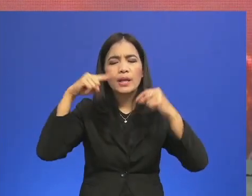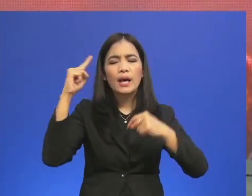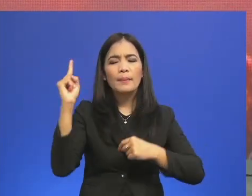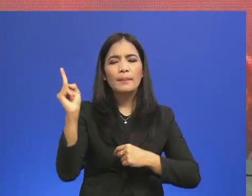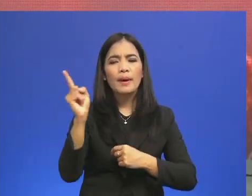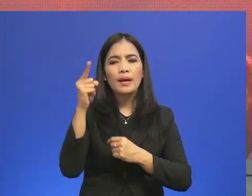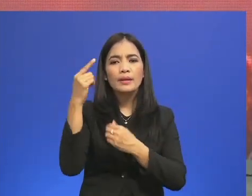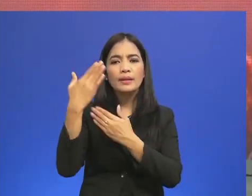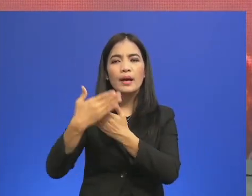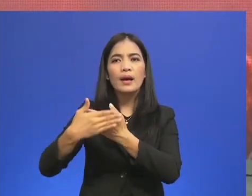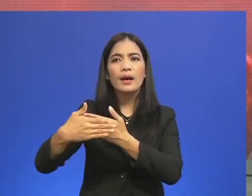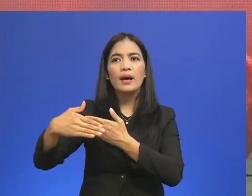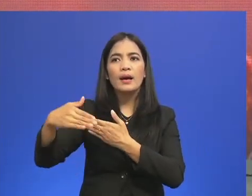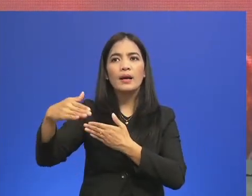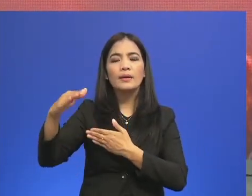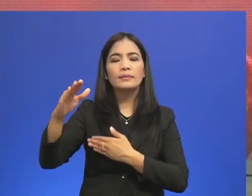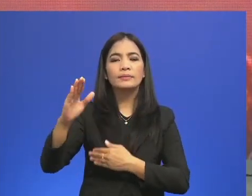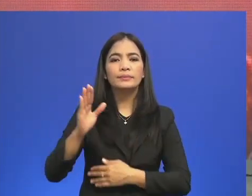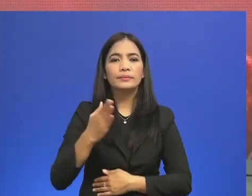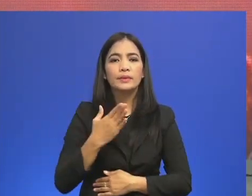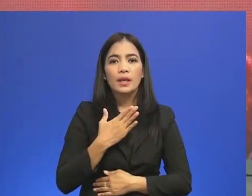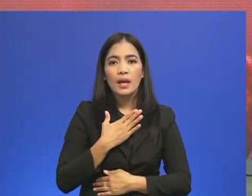menutup selamanya,